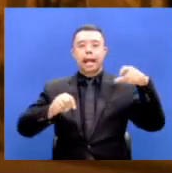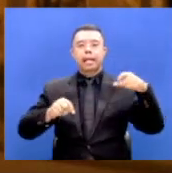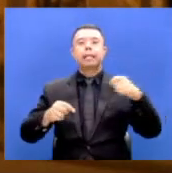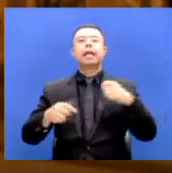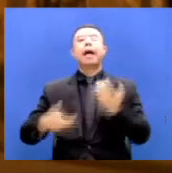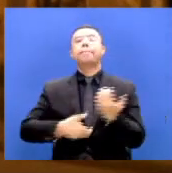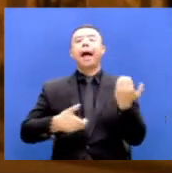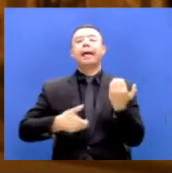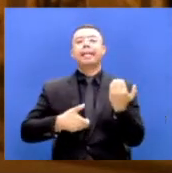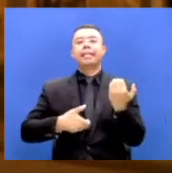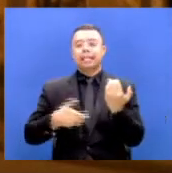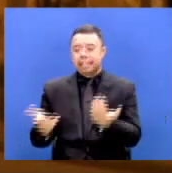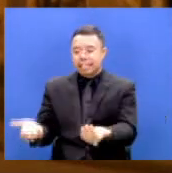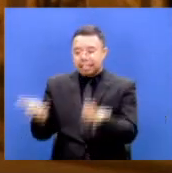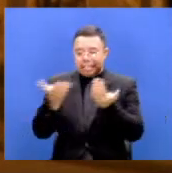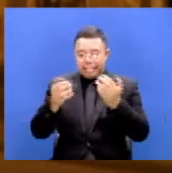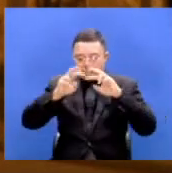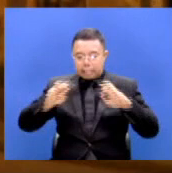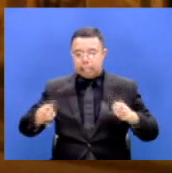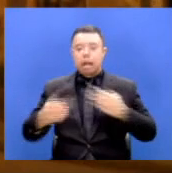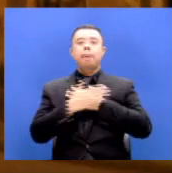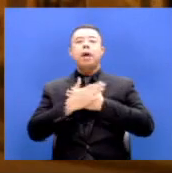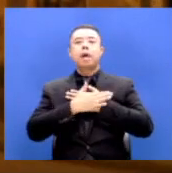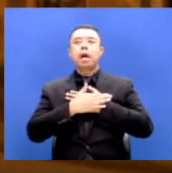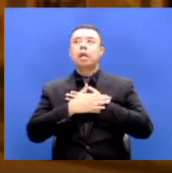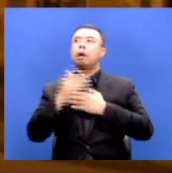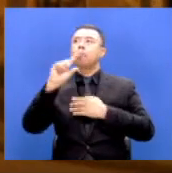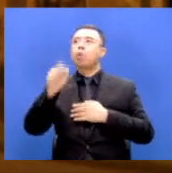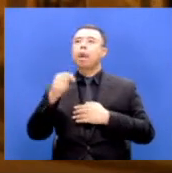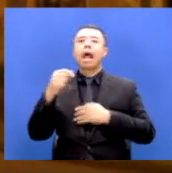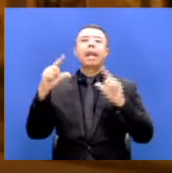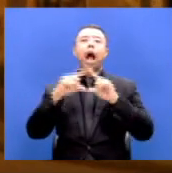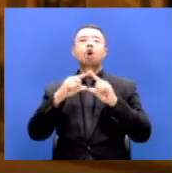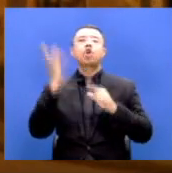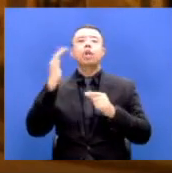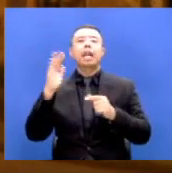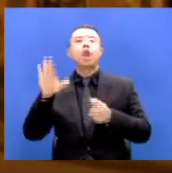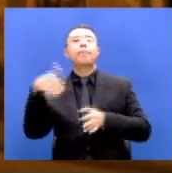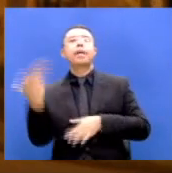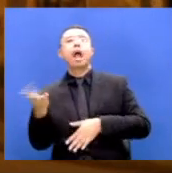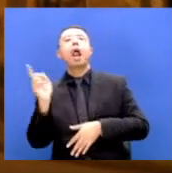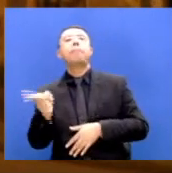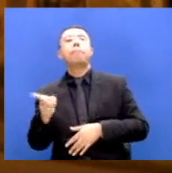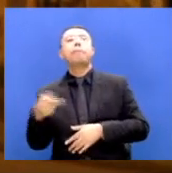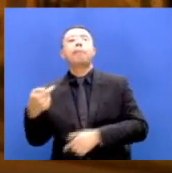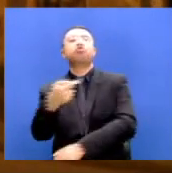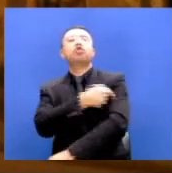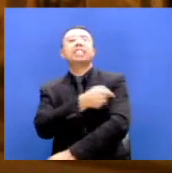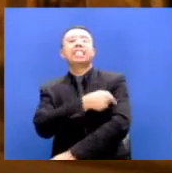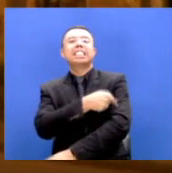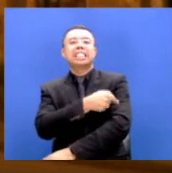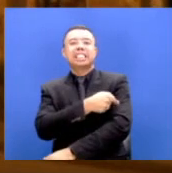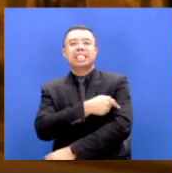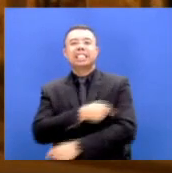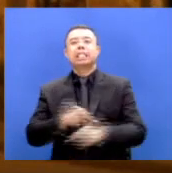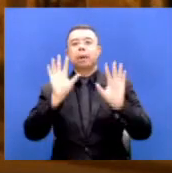bayi Muhammad Agus yang meninggal Agustus lalu setelah disuntik oleh oknum bidan desa.